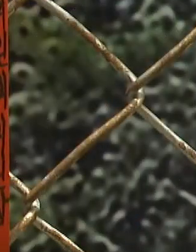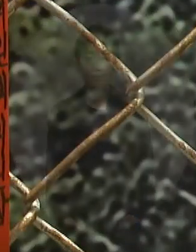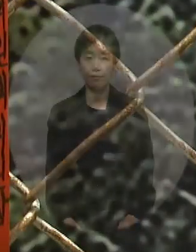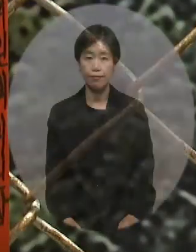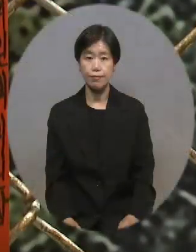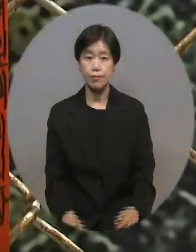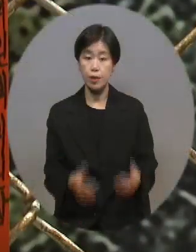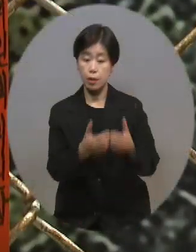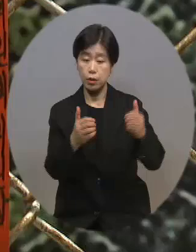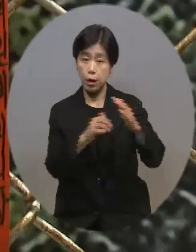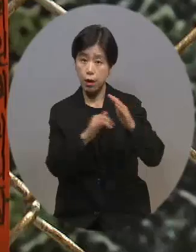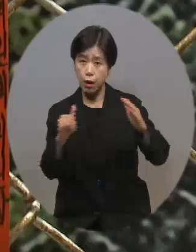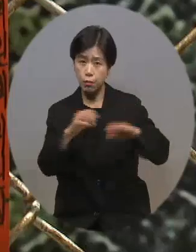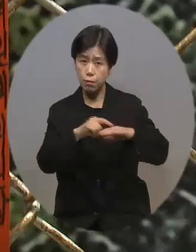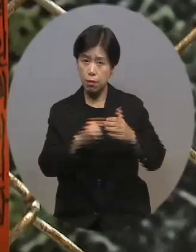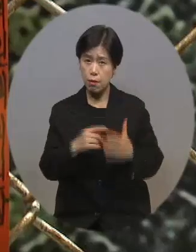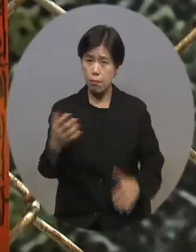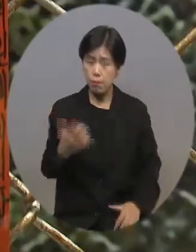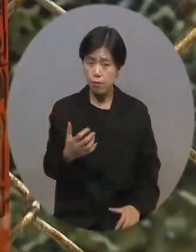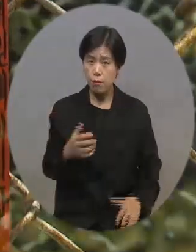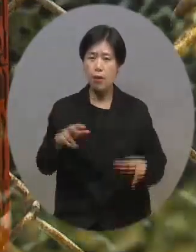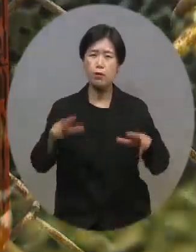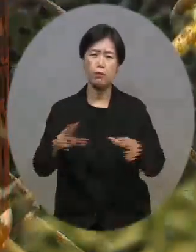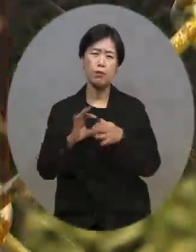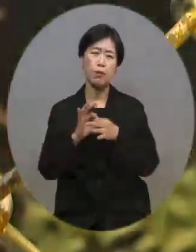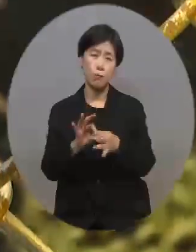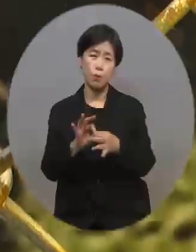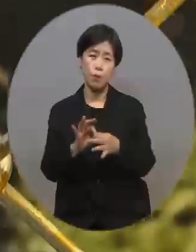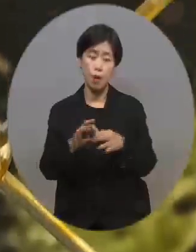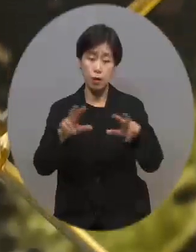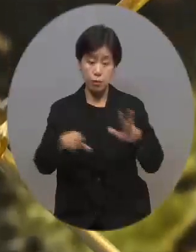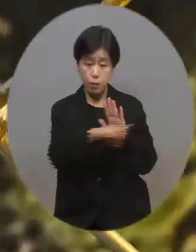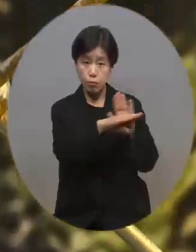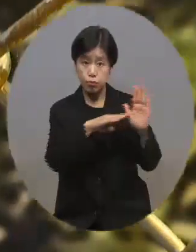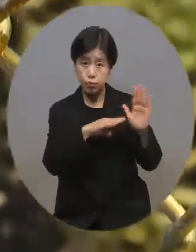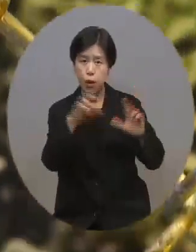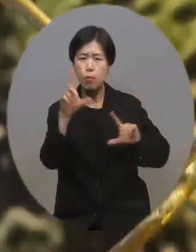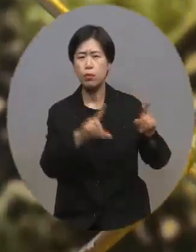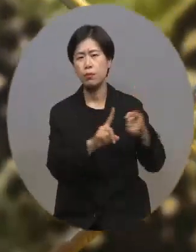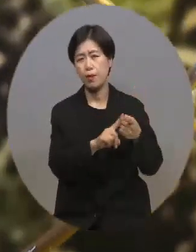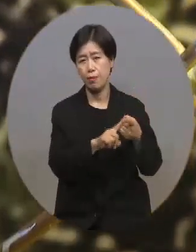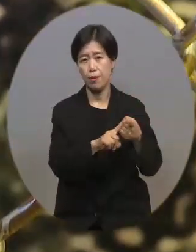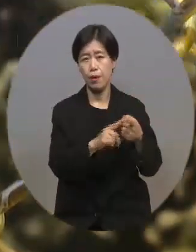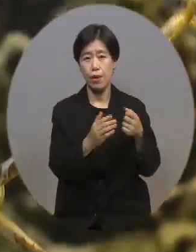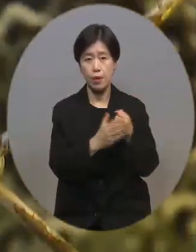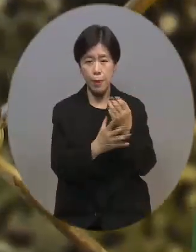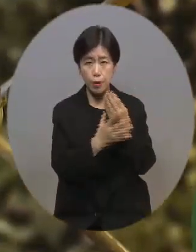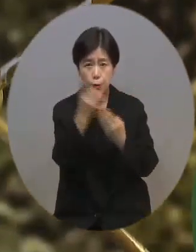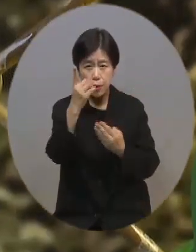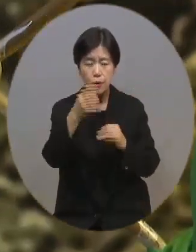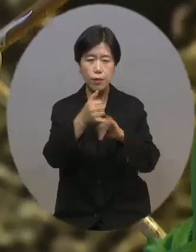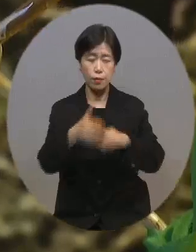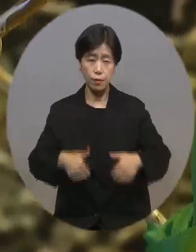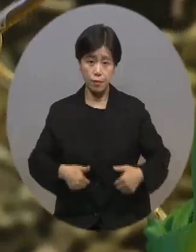이산 가족들의 아픔은 아직도 진행 중인 남북 분단의 현실이자 우리가 통일을 향해 나아갈 이유 중